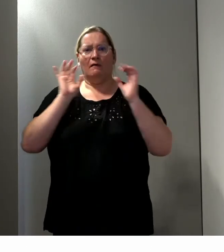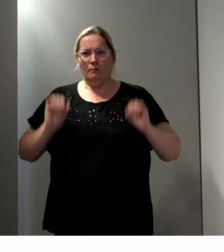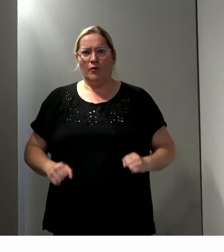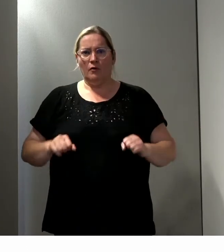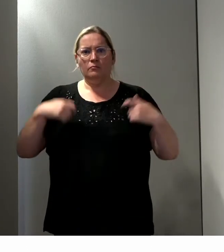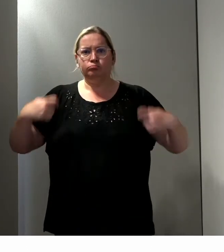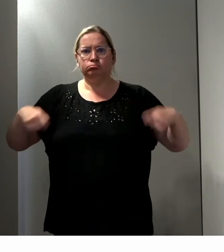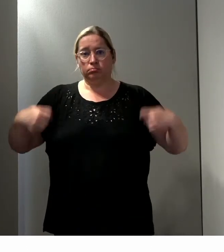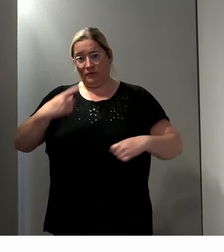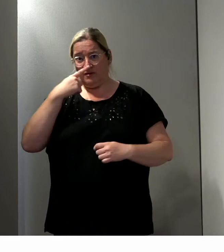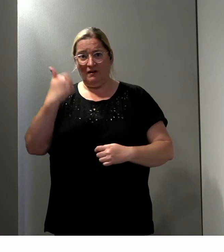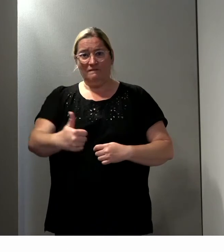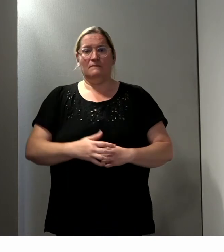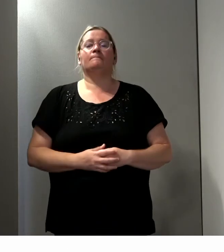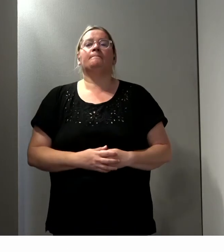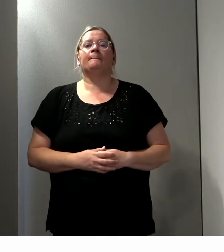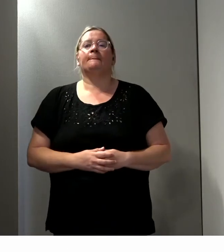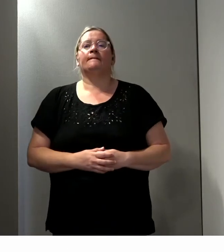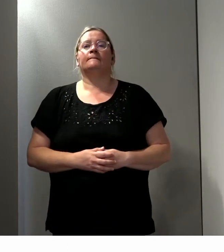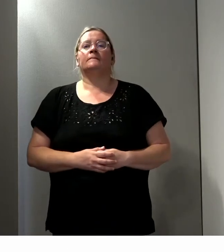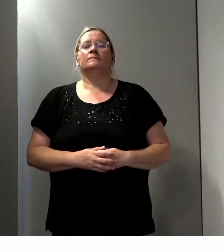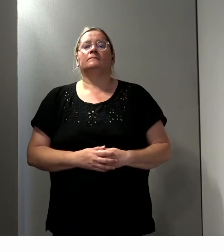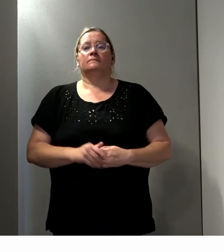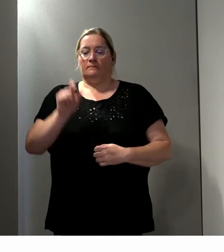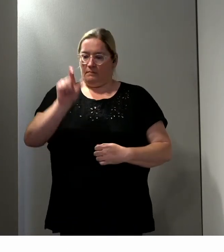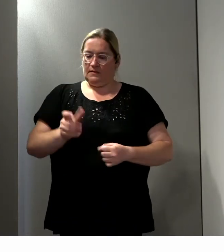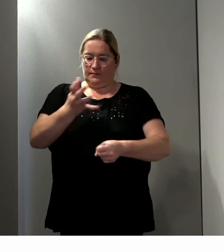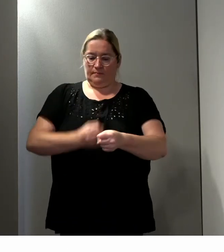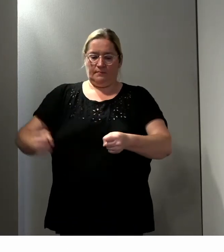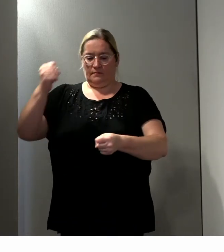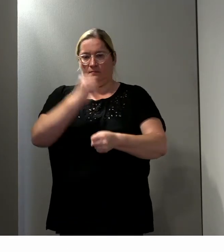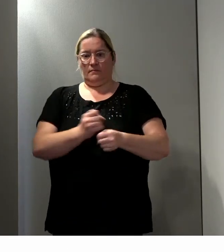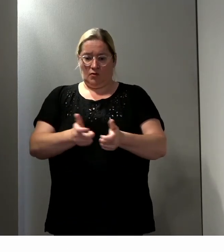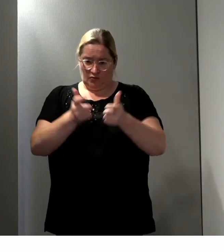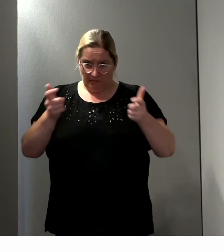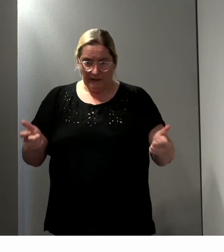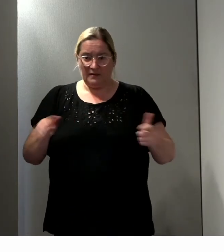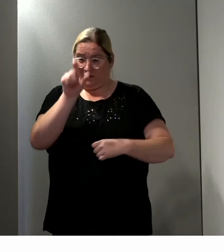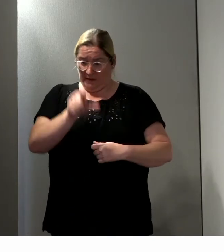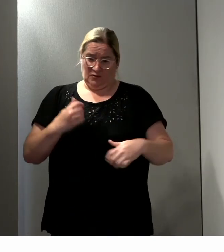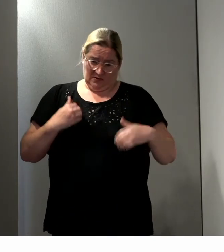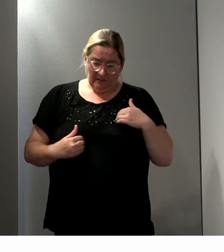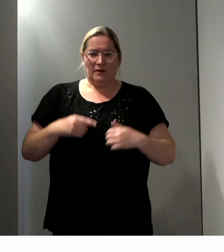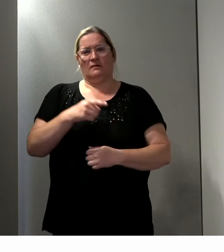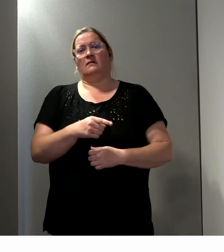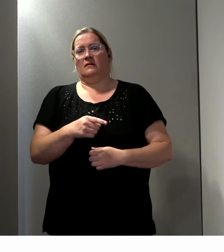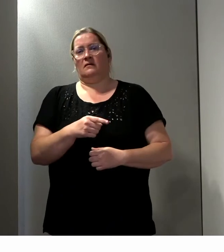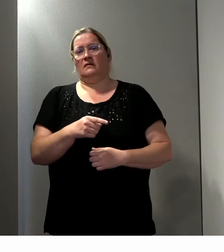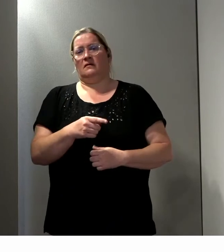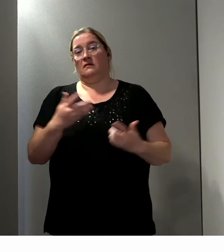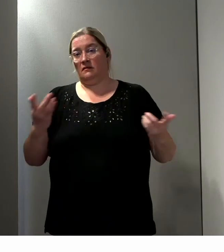à fait passionnant. L'entrepreneur handicapé, c'est un entrepreneur qui a